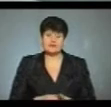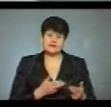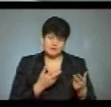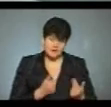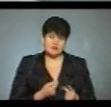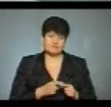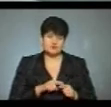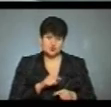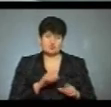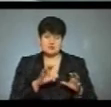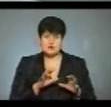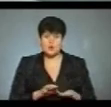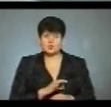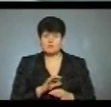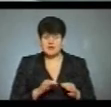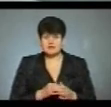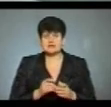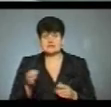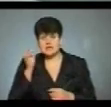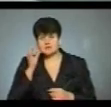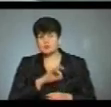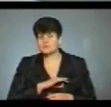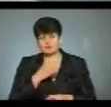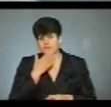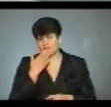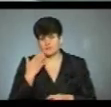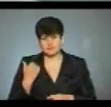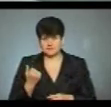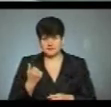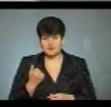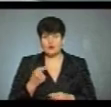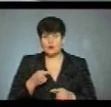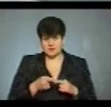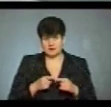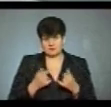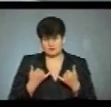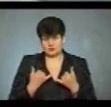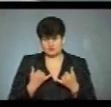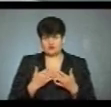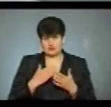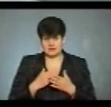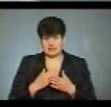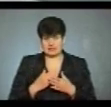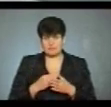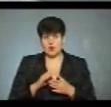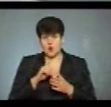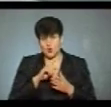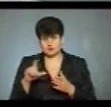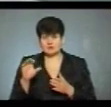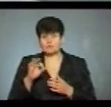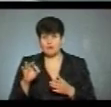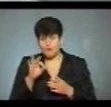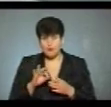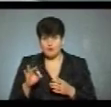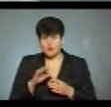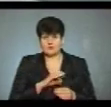цьому законопроєкті згадки про профспілку немає, хоча в діючому кодексі законів про працю є цілий розділ про профспілки, права і